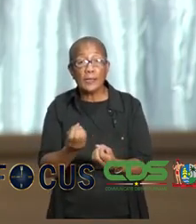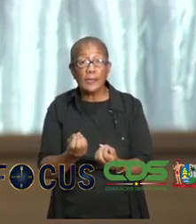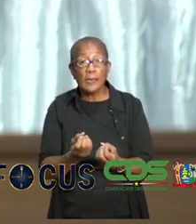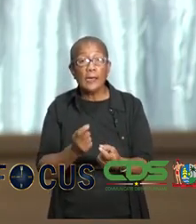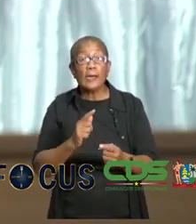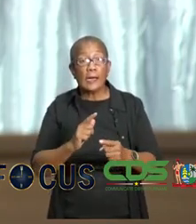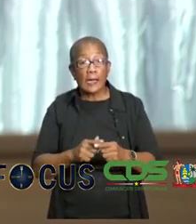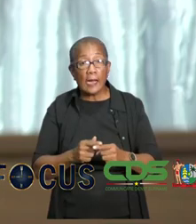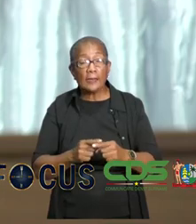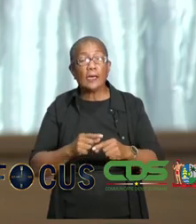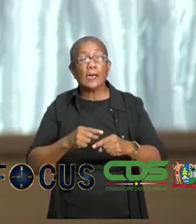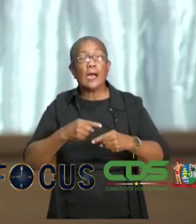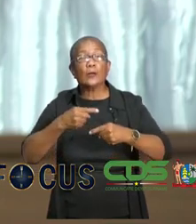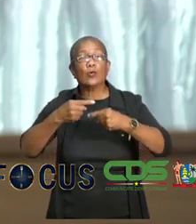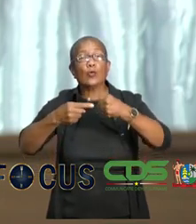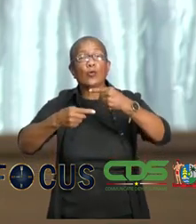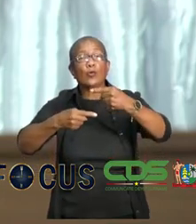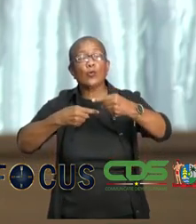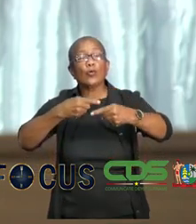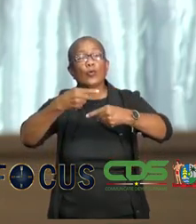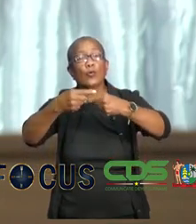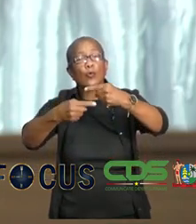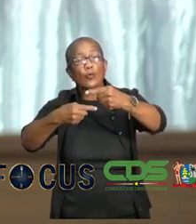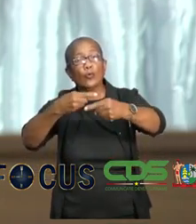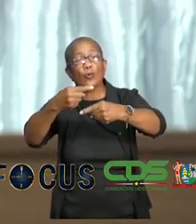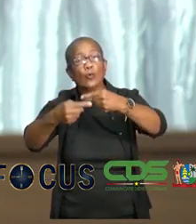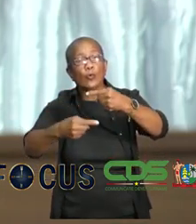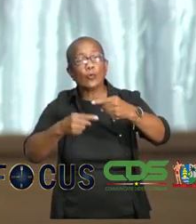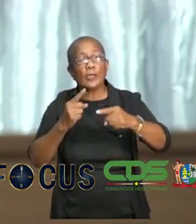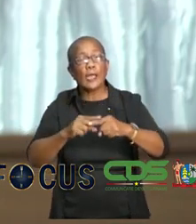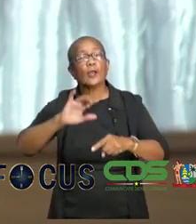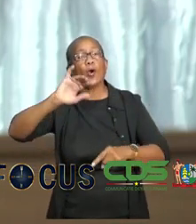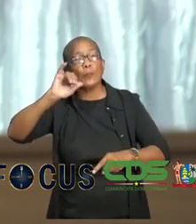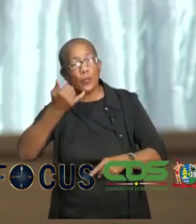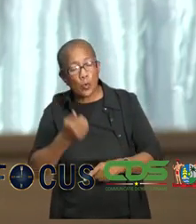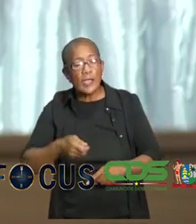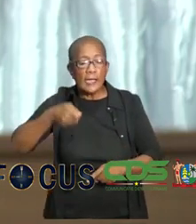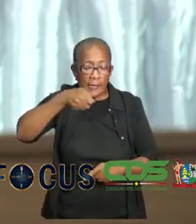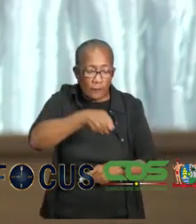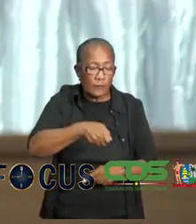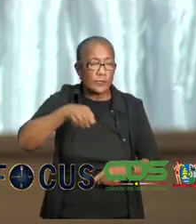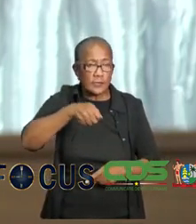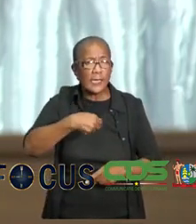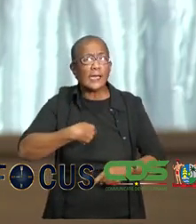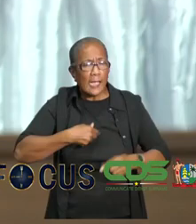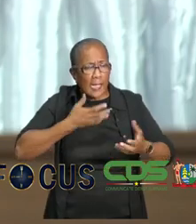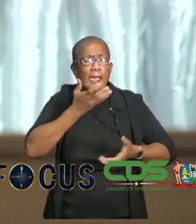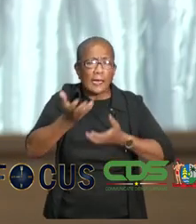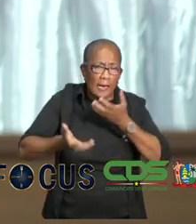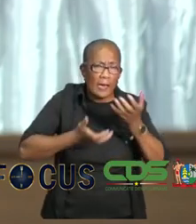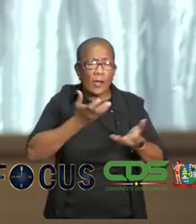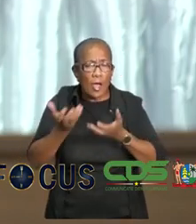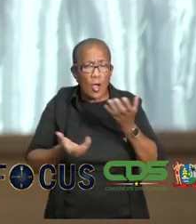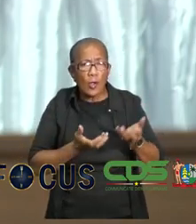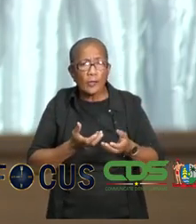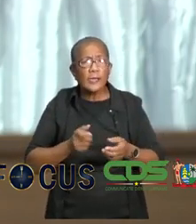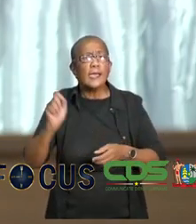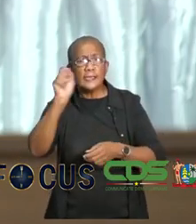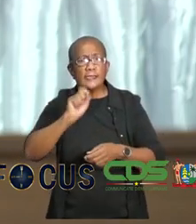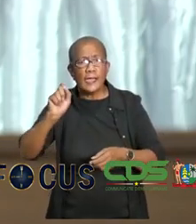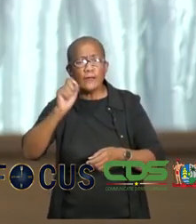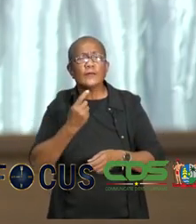economie kan gaan groeien en mensen kunnen investeren. Ik geef u dit mee, ik heb die cijfers genoemd,